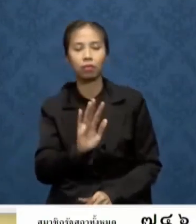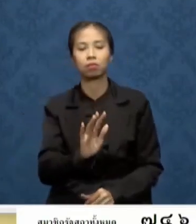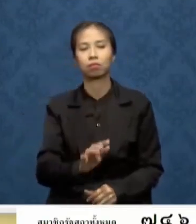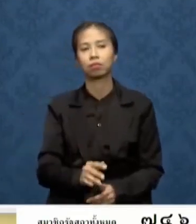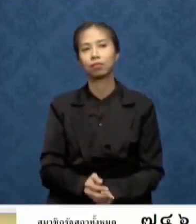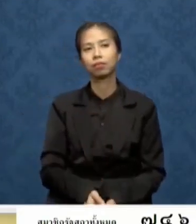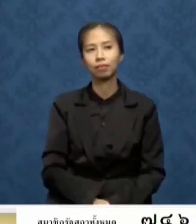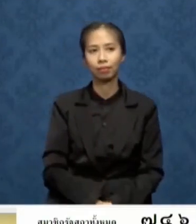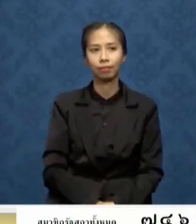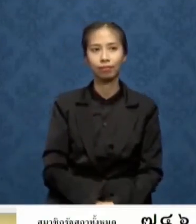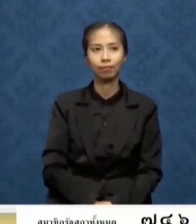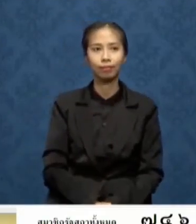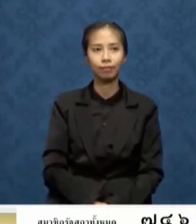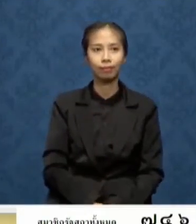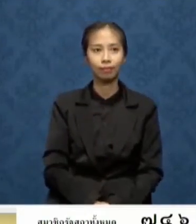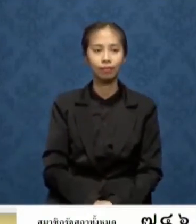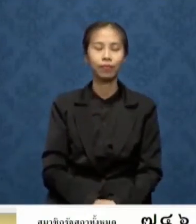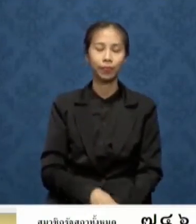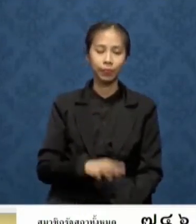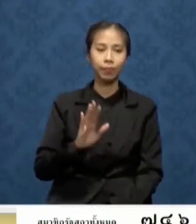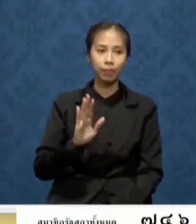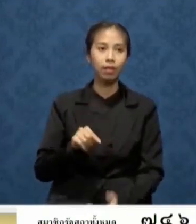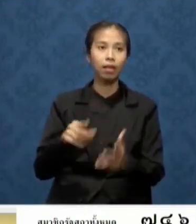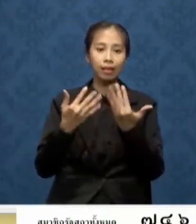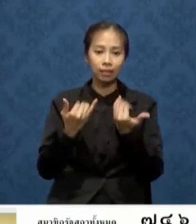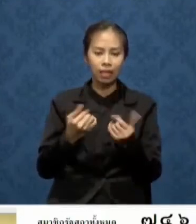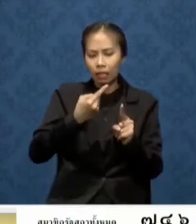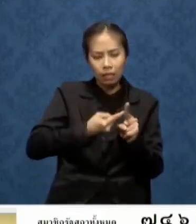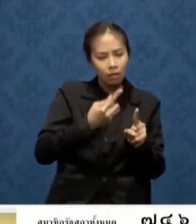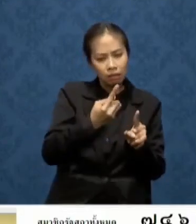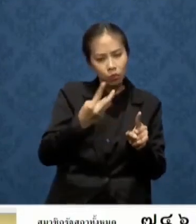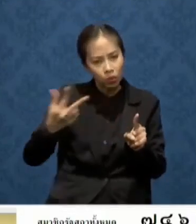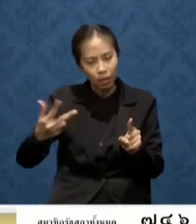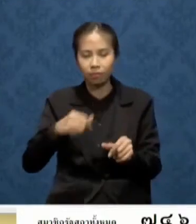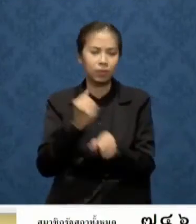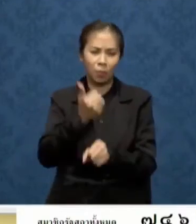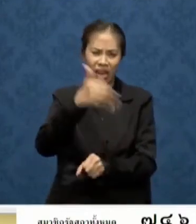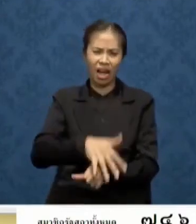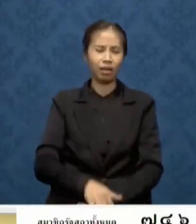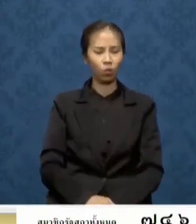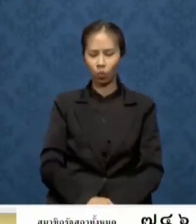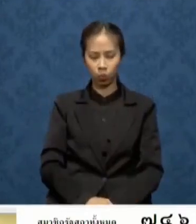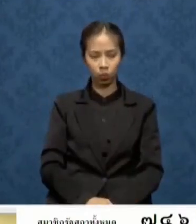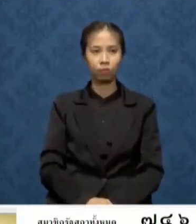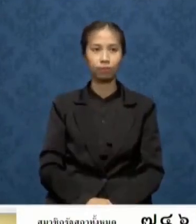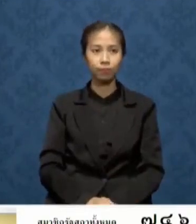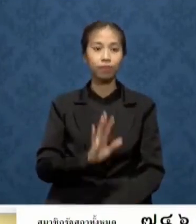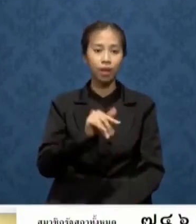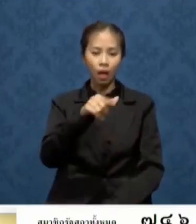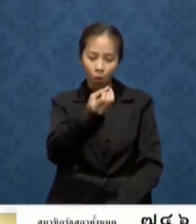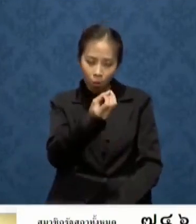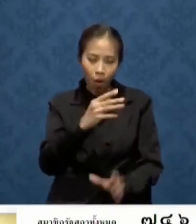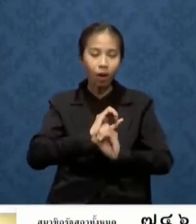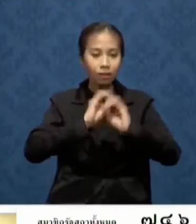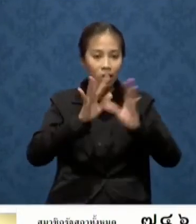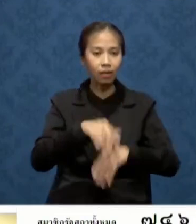ต้องใช้แต่ถึงอย่ไรนะครับ สามเดอนกทำไม่ได้อยามาเพอเจอร์บอกมาใหชดคร